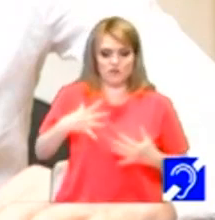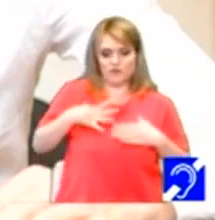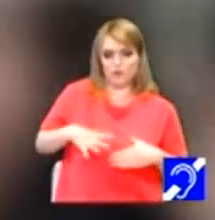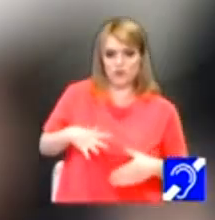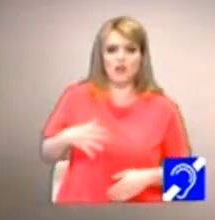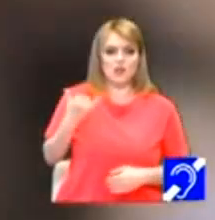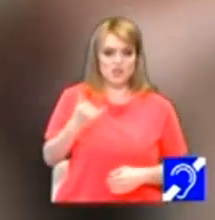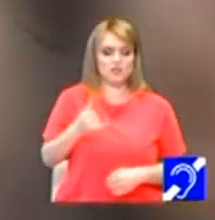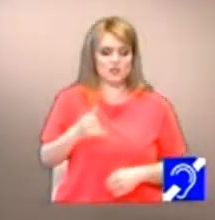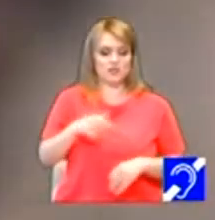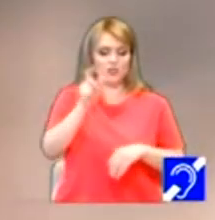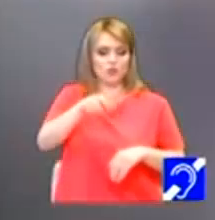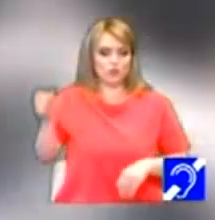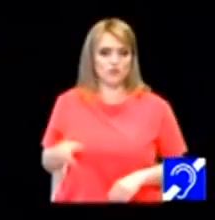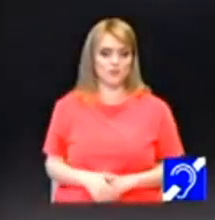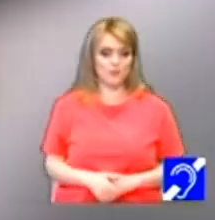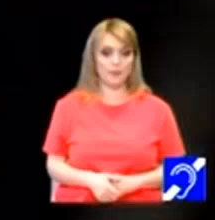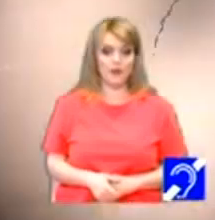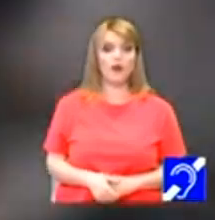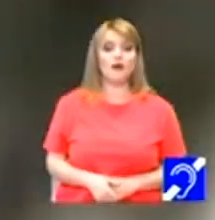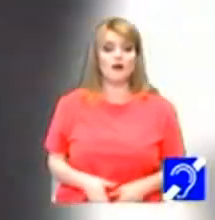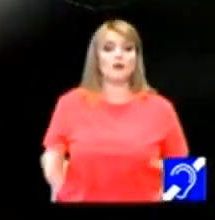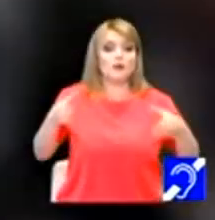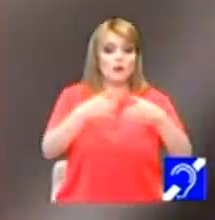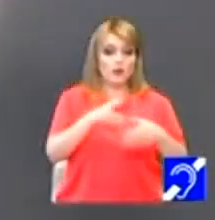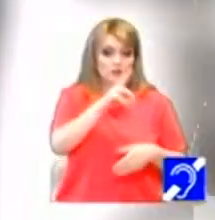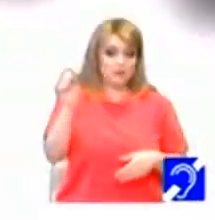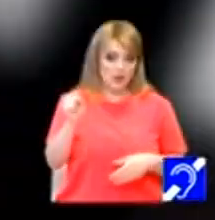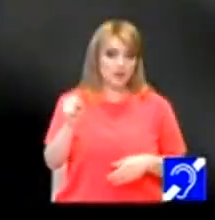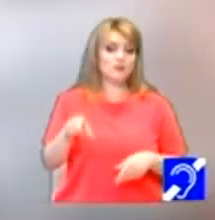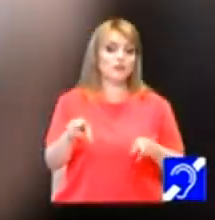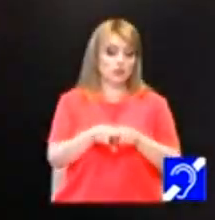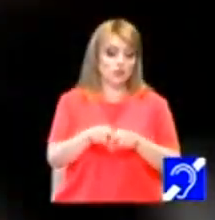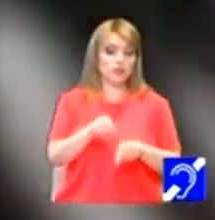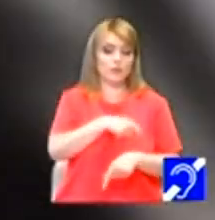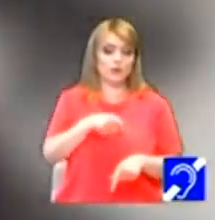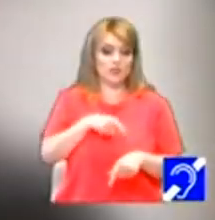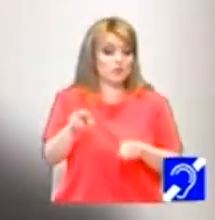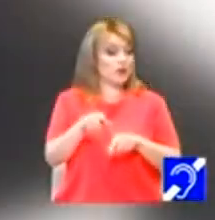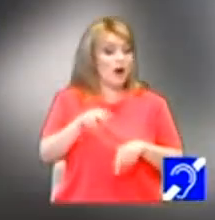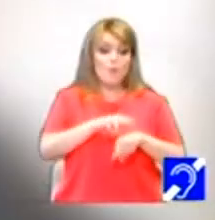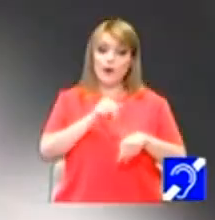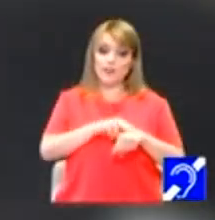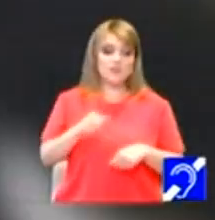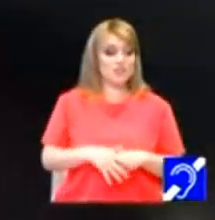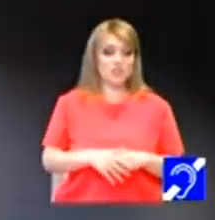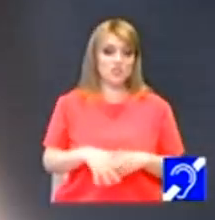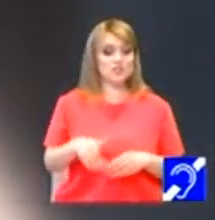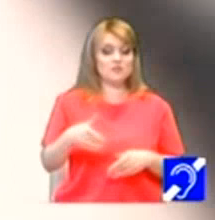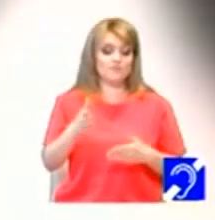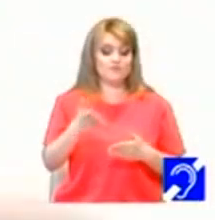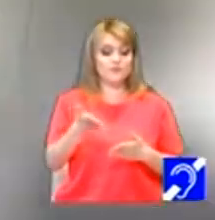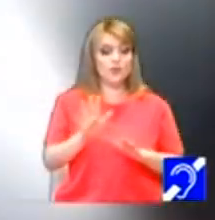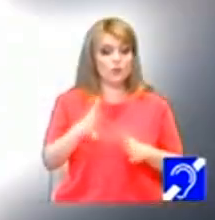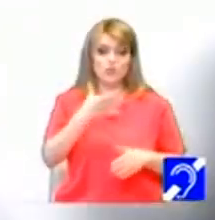acest popor. La rândul său, deputatul Platformei Demnitate și Adevăr, Kiril Moțpan, susține că polițiștii și-au depășit atribuțiile. El susține că poliția